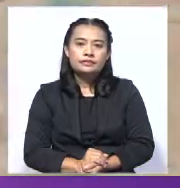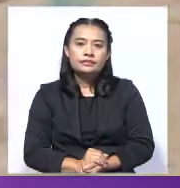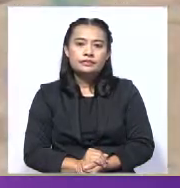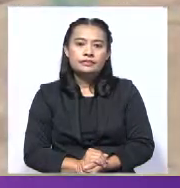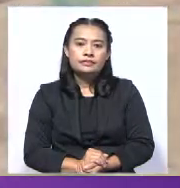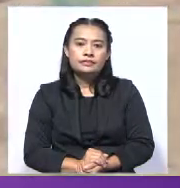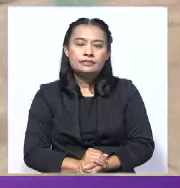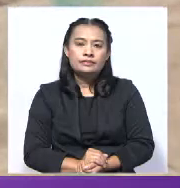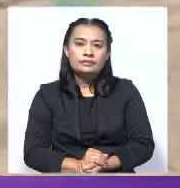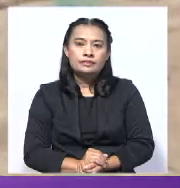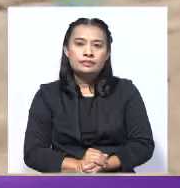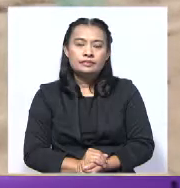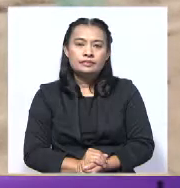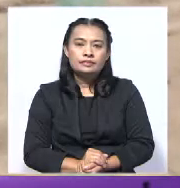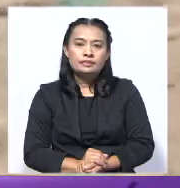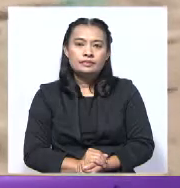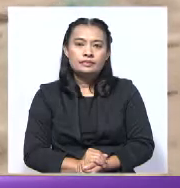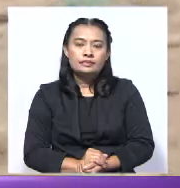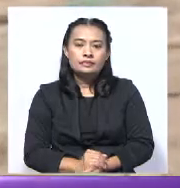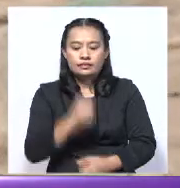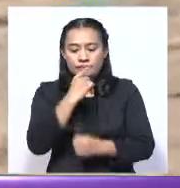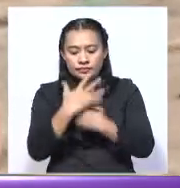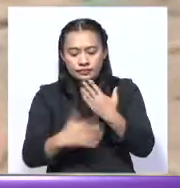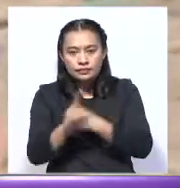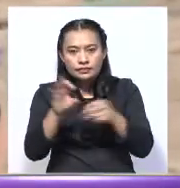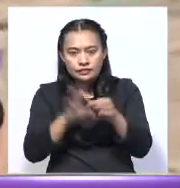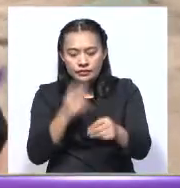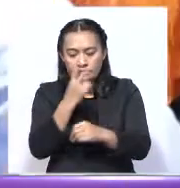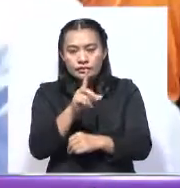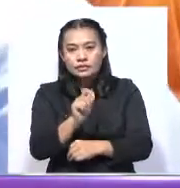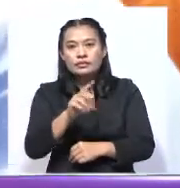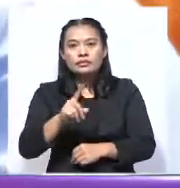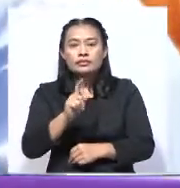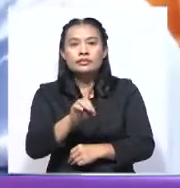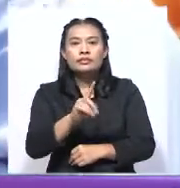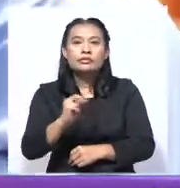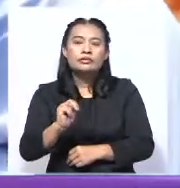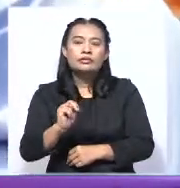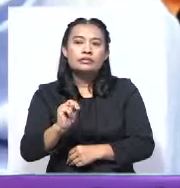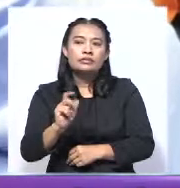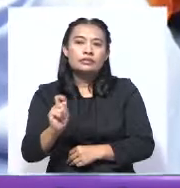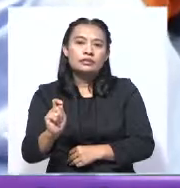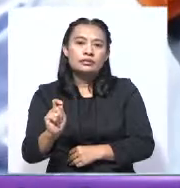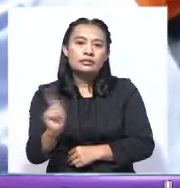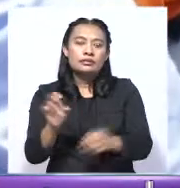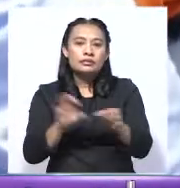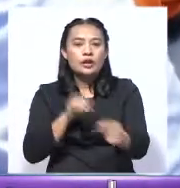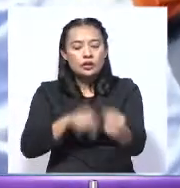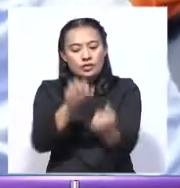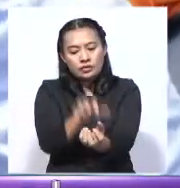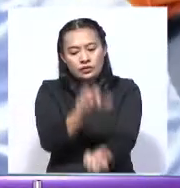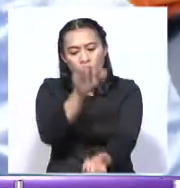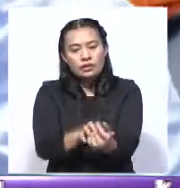ะเลือดไปตรวจพิสูจน์ DNA แล้วคาดว่าจะรู้ผลภายใน 1-2 สัปดาห์หากพบเป็นจระเข้น้ำเค็มก็จะต้องปล่